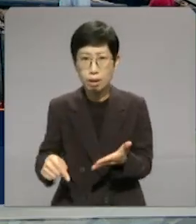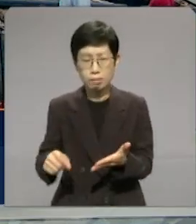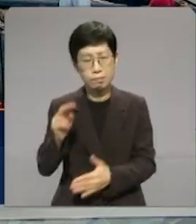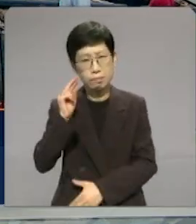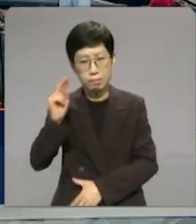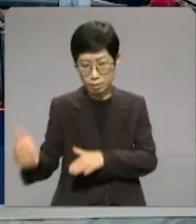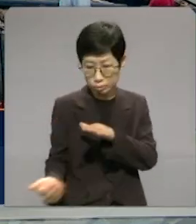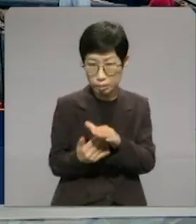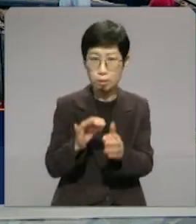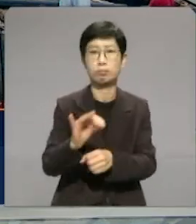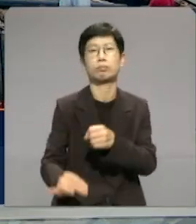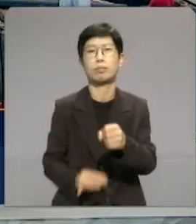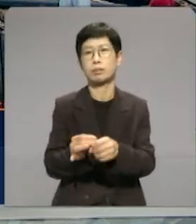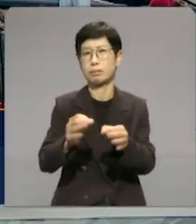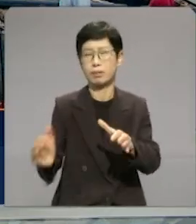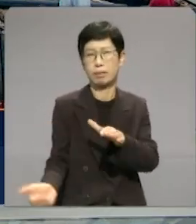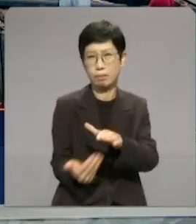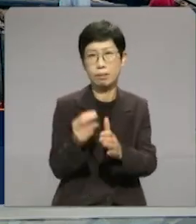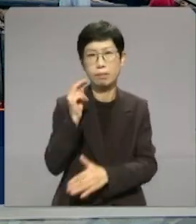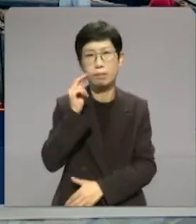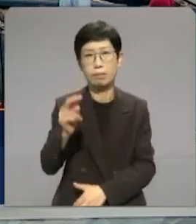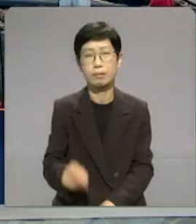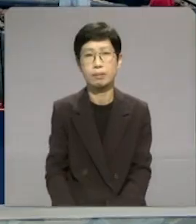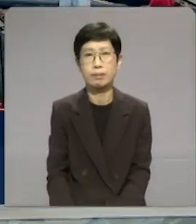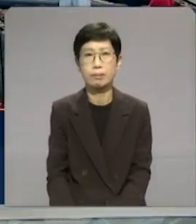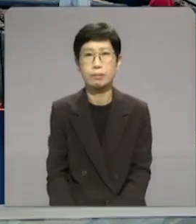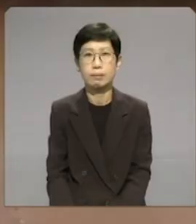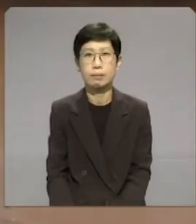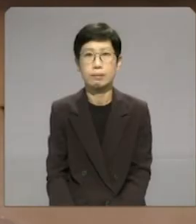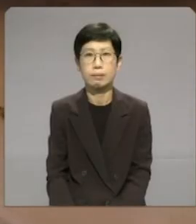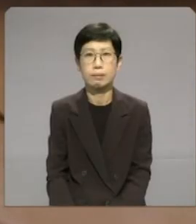최악이라는 평가도 나옵니다. 원예미 월드리포터입니다.